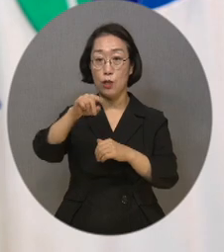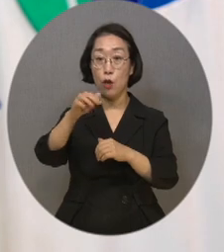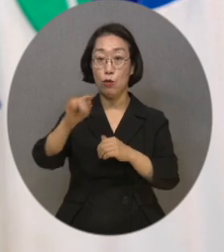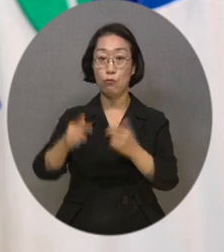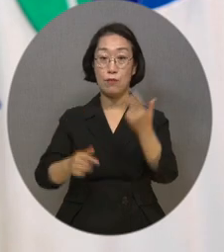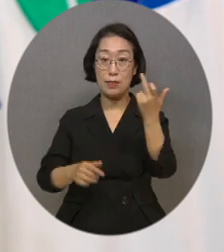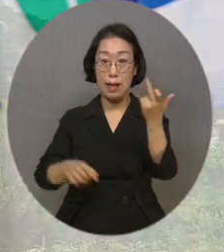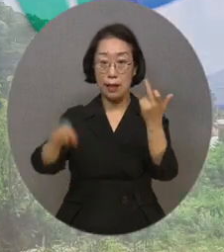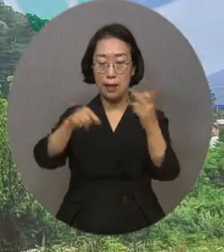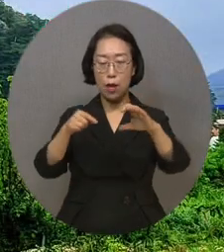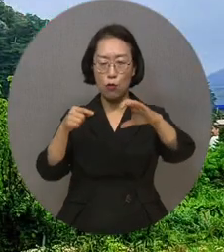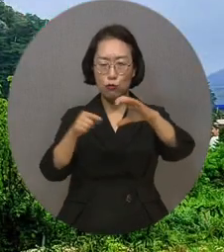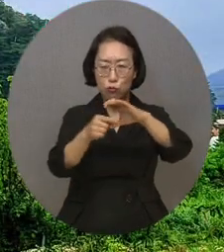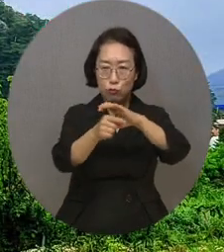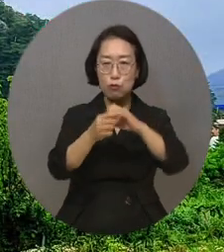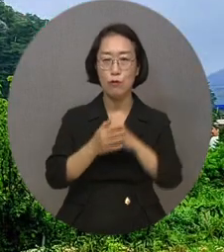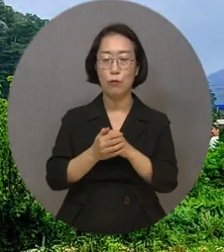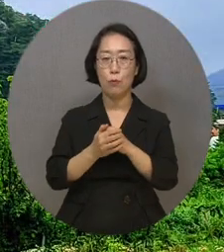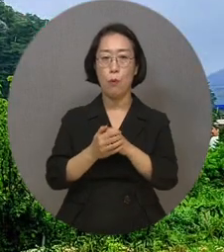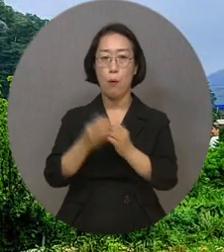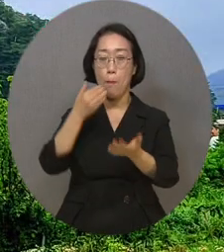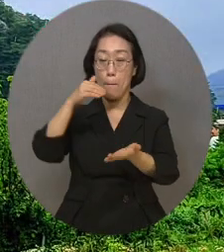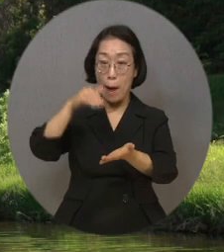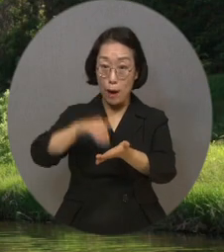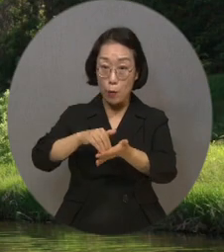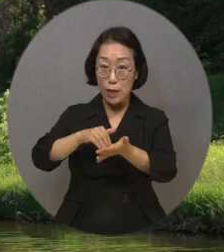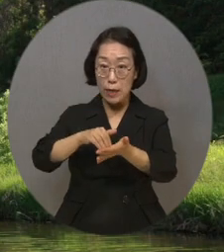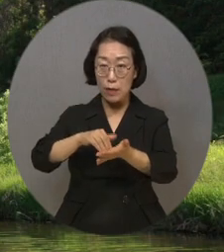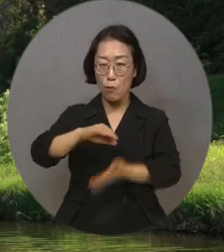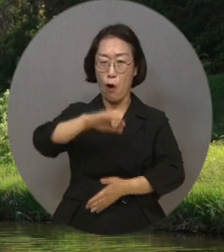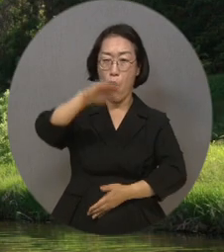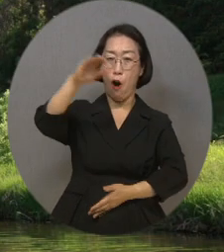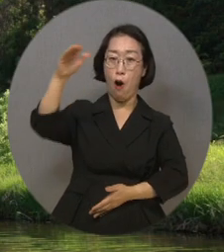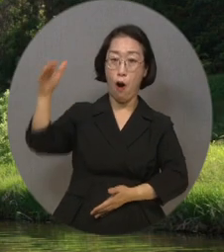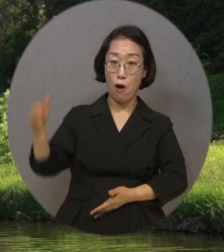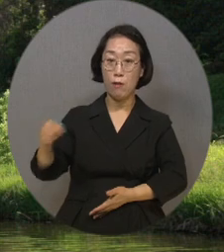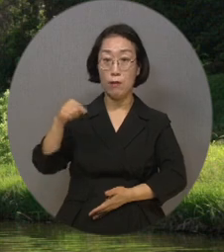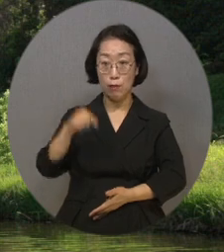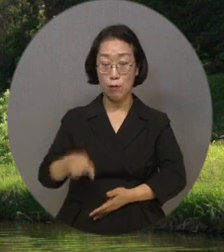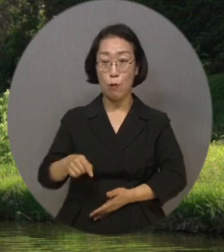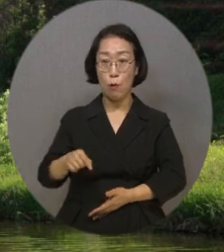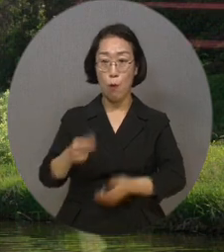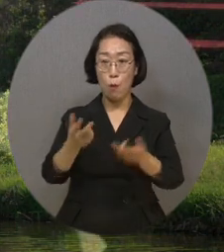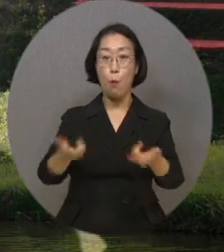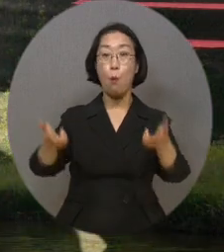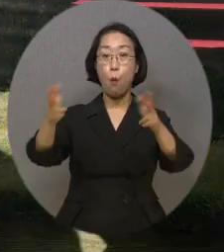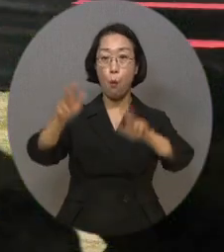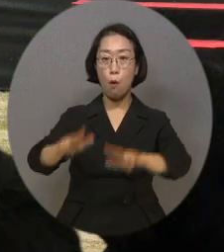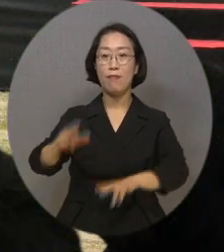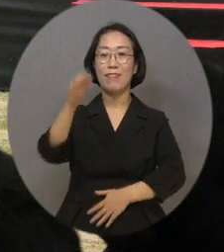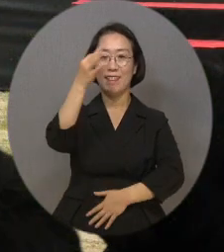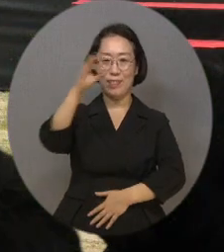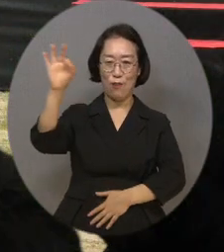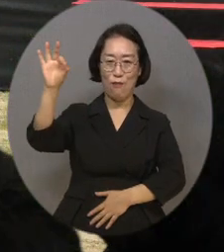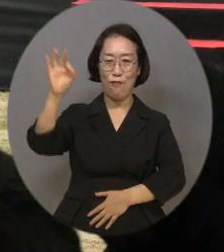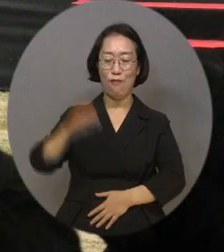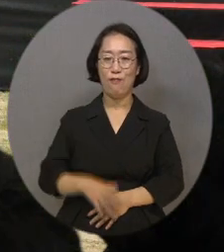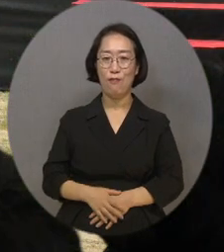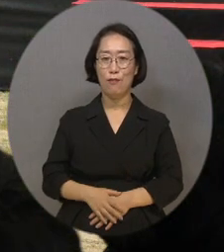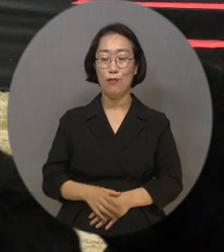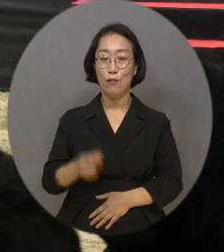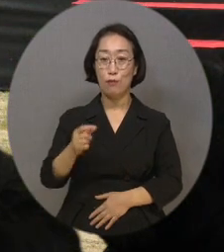진흥굴 등 그리고 또 병바위 등을 이 그 세계 지질공원으로 인증을 받았습니다. 그리고 이제 이와 함께